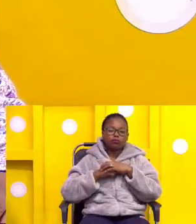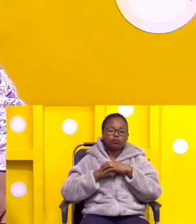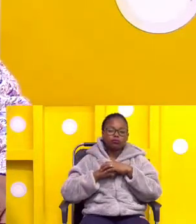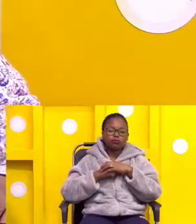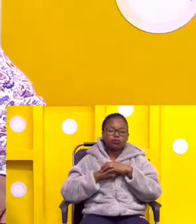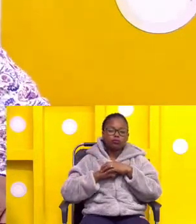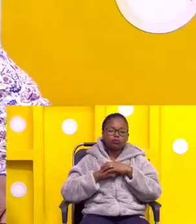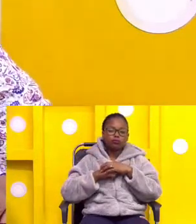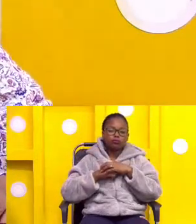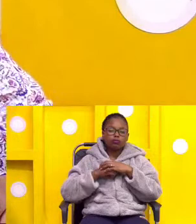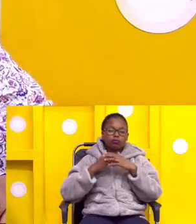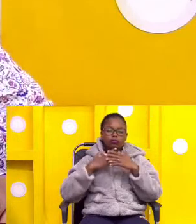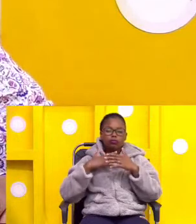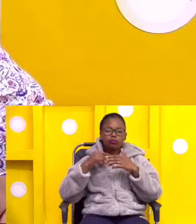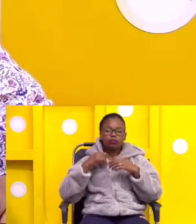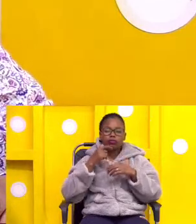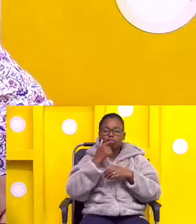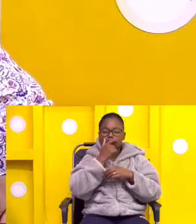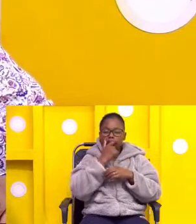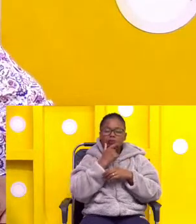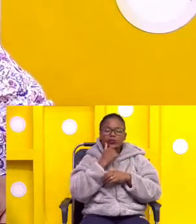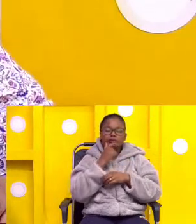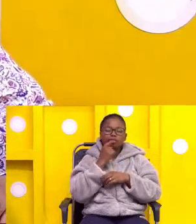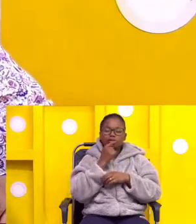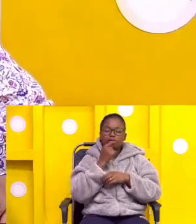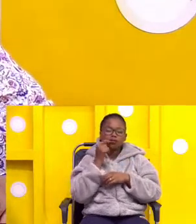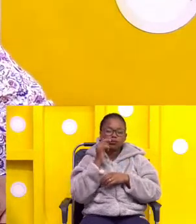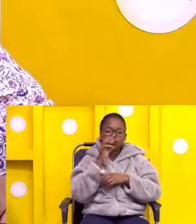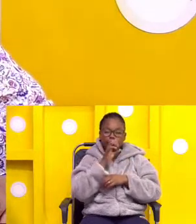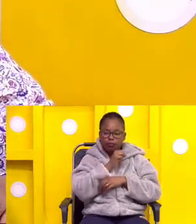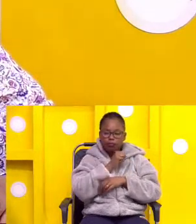Ona tulea kuru na levalelecho tutali magego.